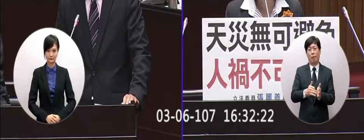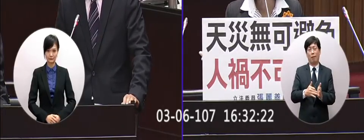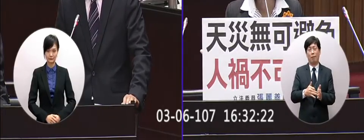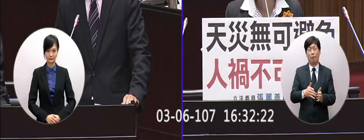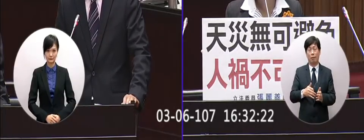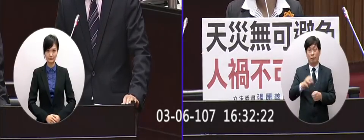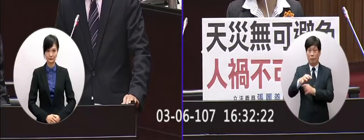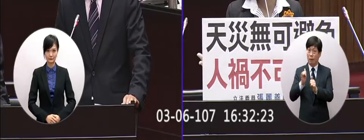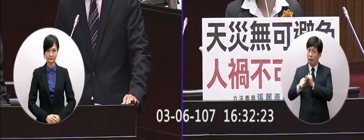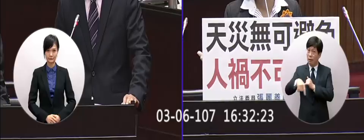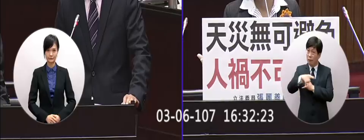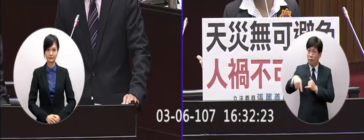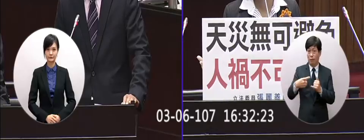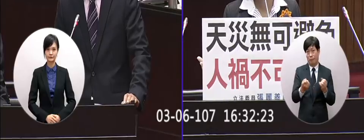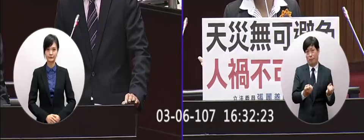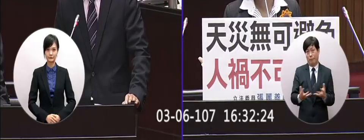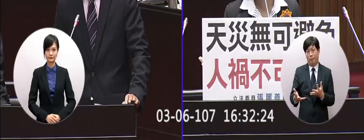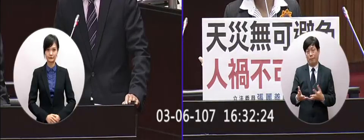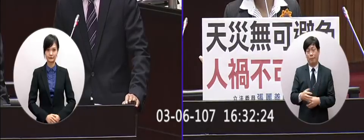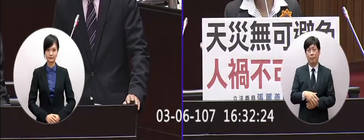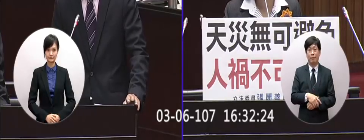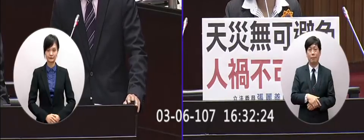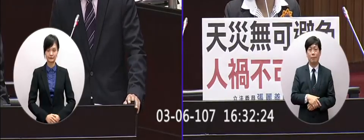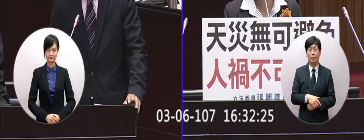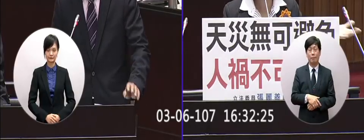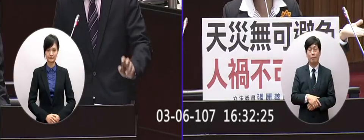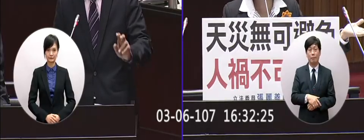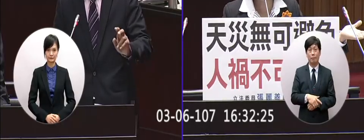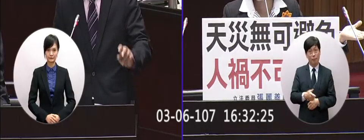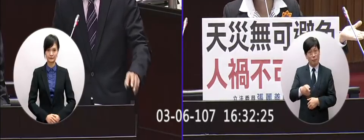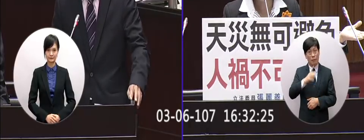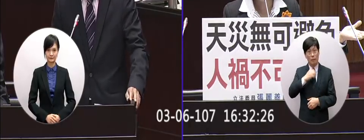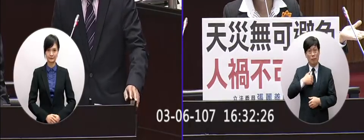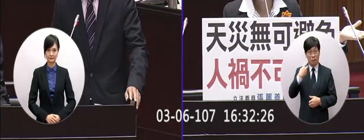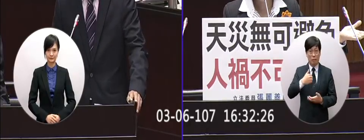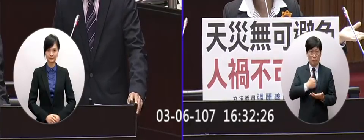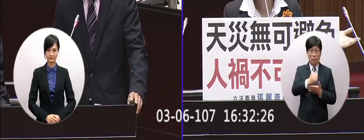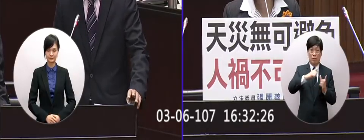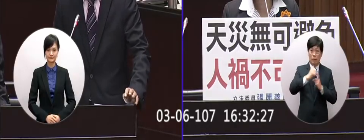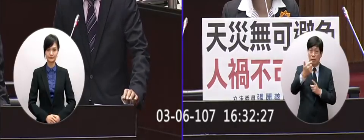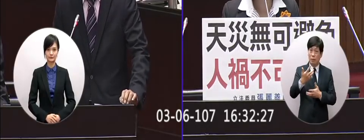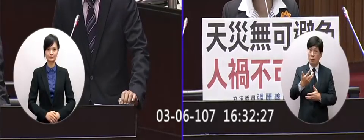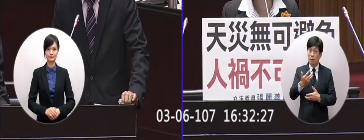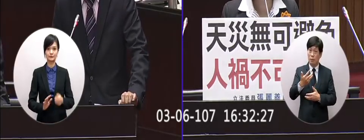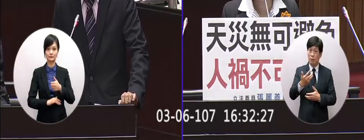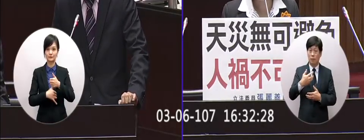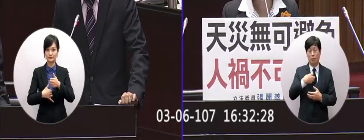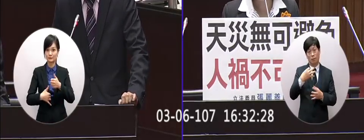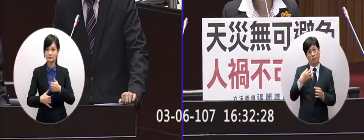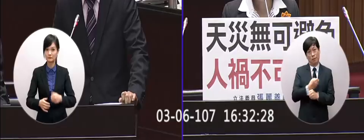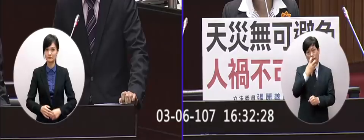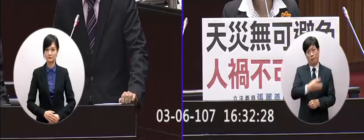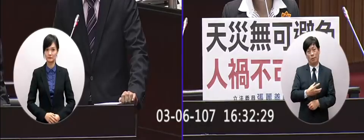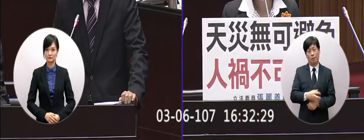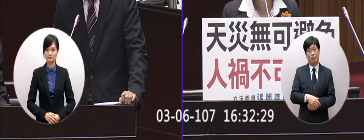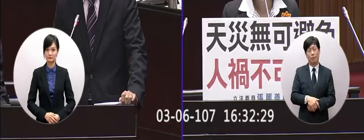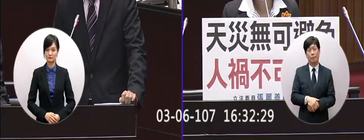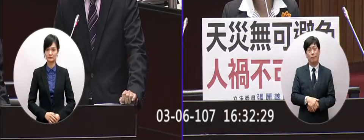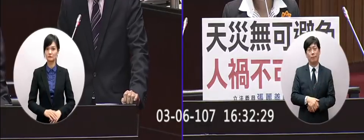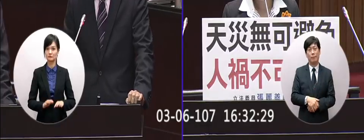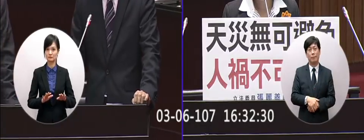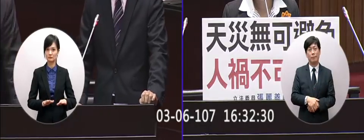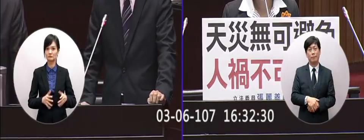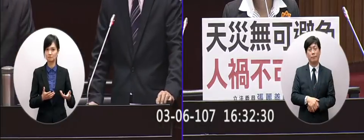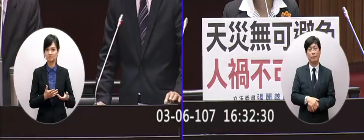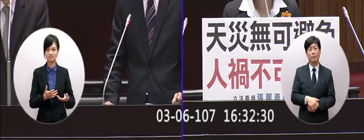那农民呢，没办法啊，难道还要个车等来吗？ 张委员，这个 车等个损失哦。 现在还是